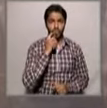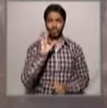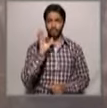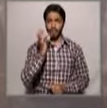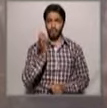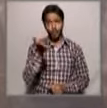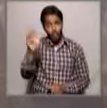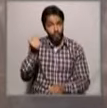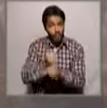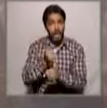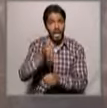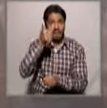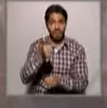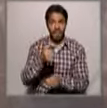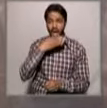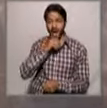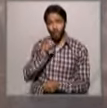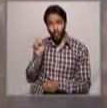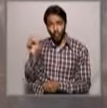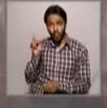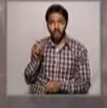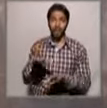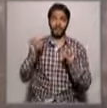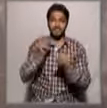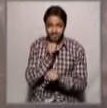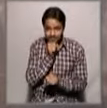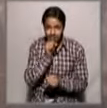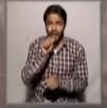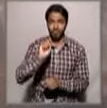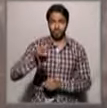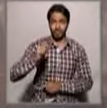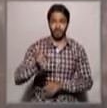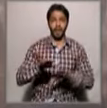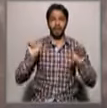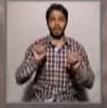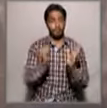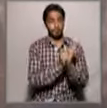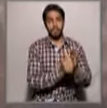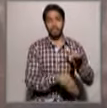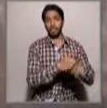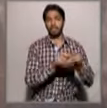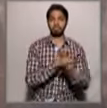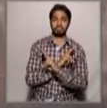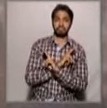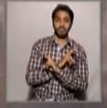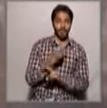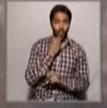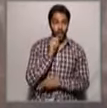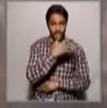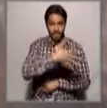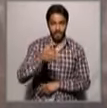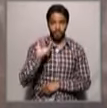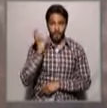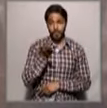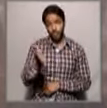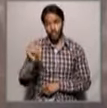هذا المعنى، فإما أن تعينوه على استثمار هذا المال ويكون الخراج منه خراجا حلالا والأرباح الذي تأتي منه